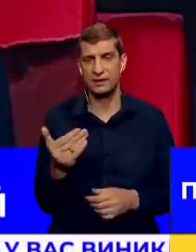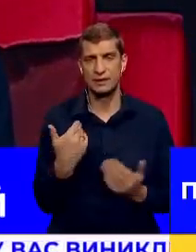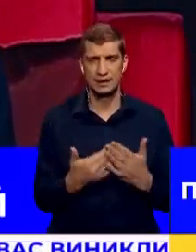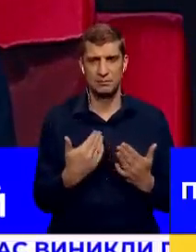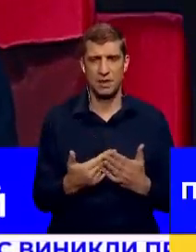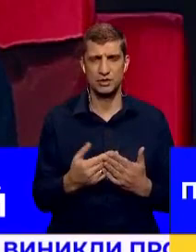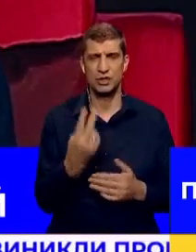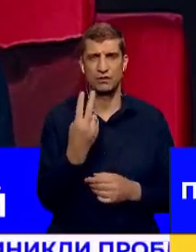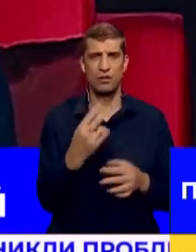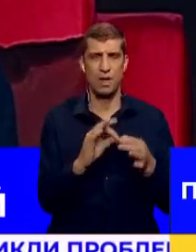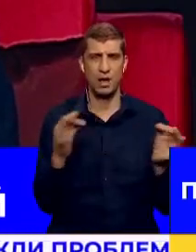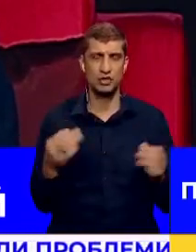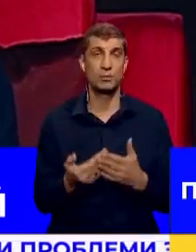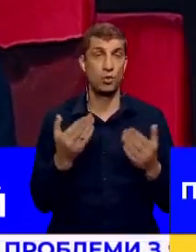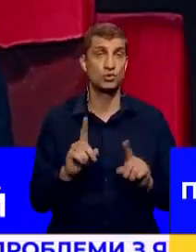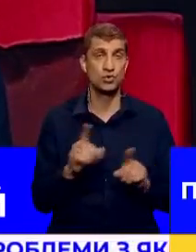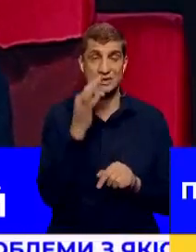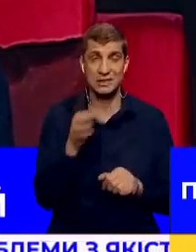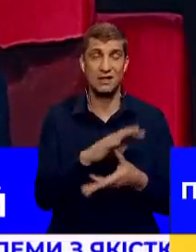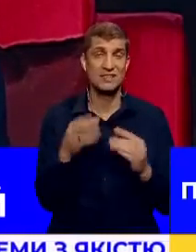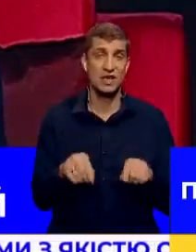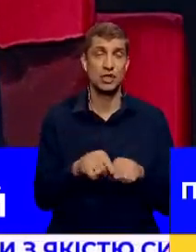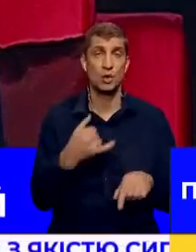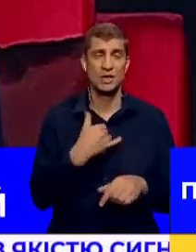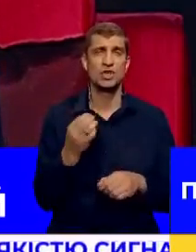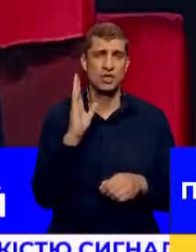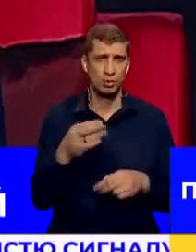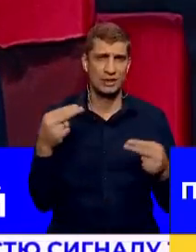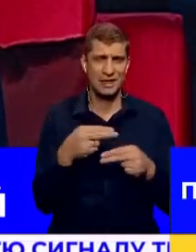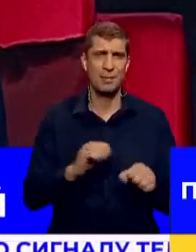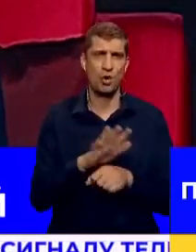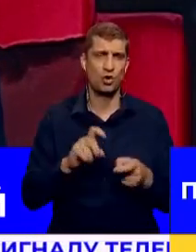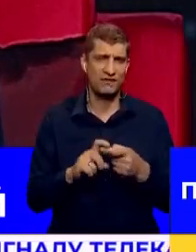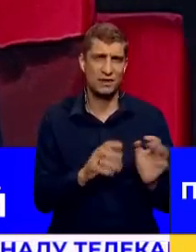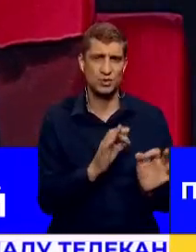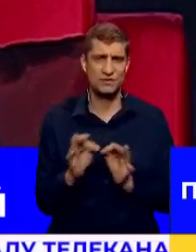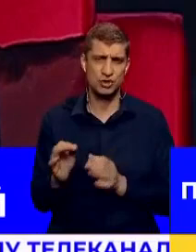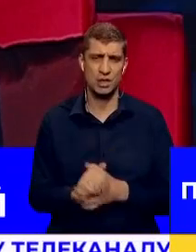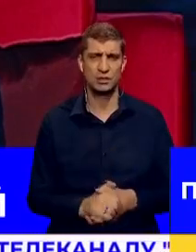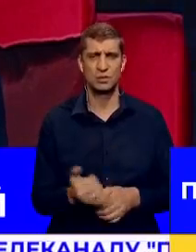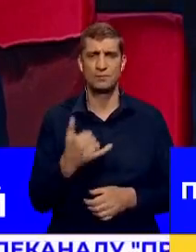майже двома реченнями ось що сказали. Все ж таки, у нас ще буде тема коронавірус, звичайно. У нас